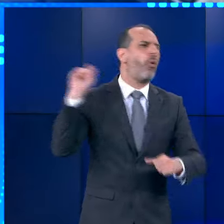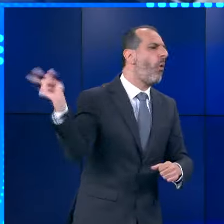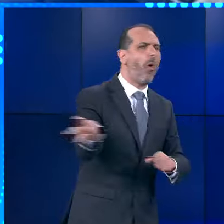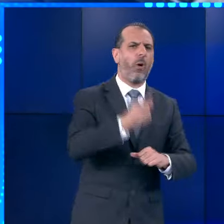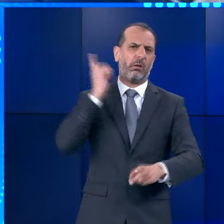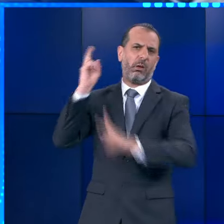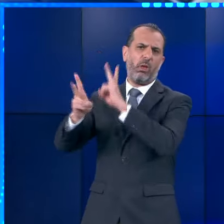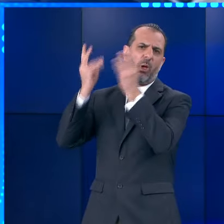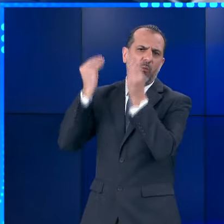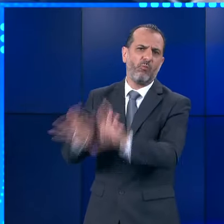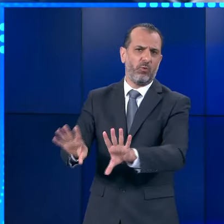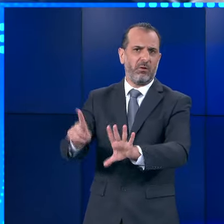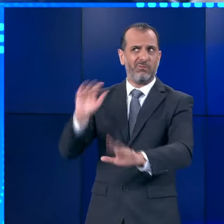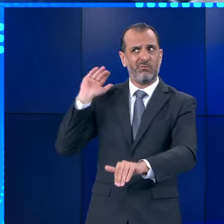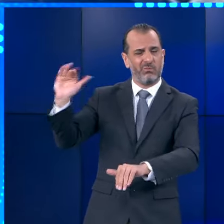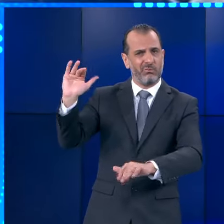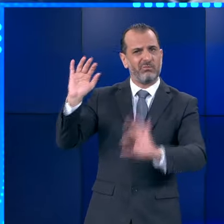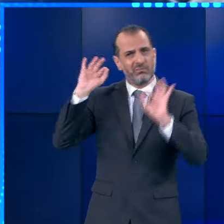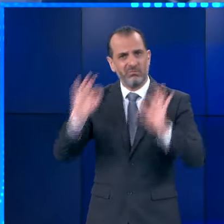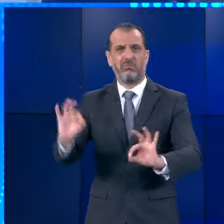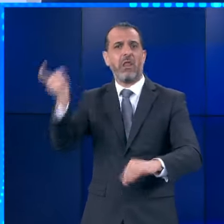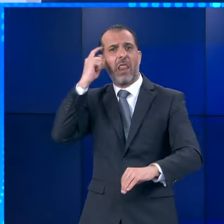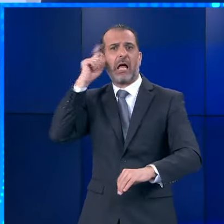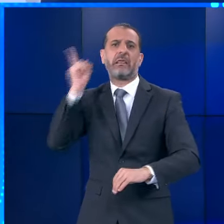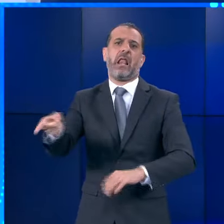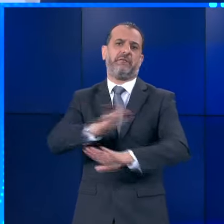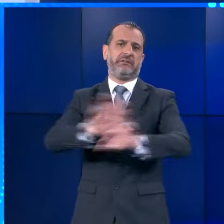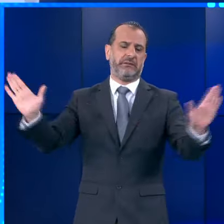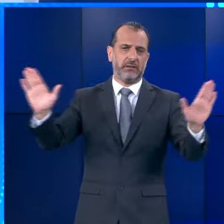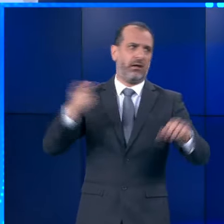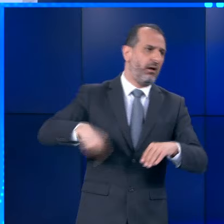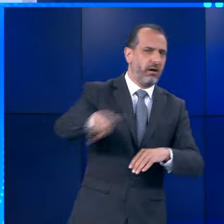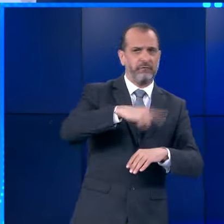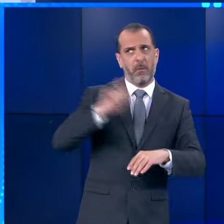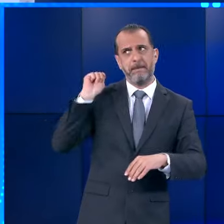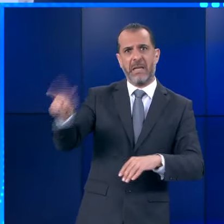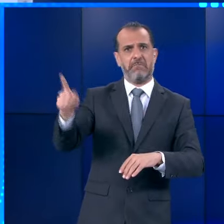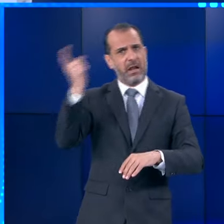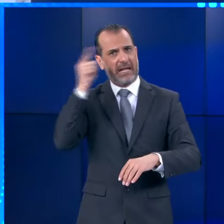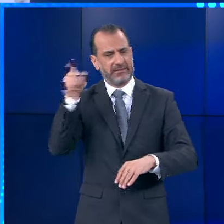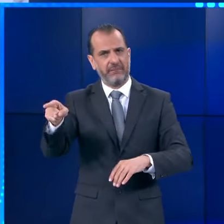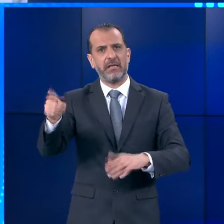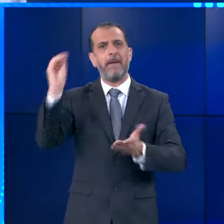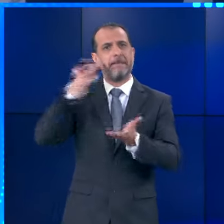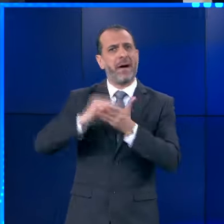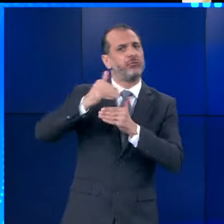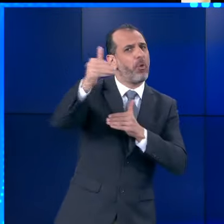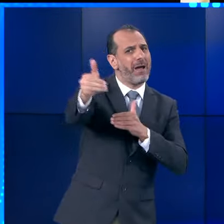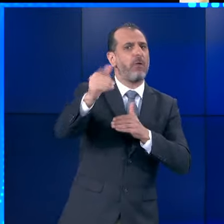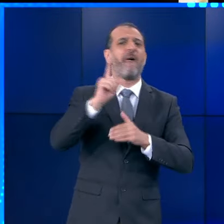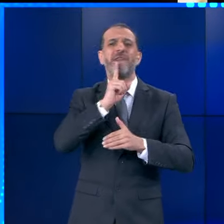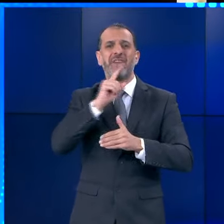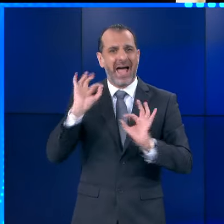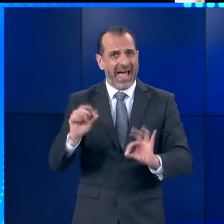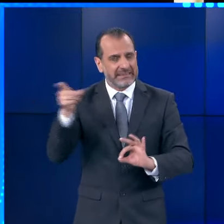κόσμου, ευελπιστούμε ότι έστειλε ένα αρκούντος ηχηρό μήνυμα στους ηθήνοντες και αποτελεί πηγή ελπίδας για αποφυγή παράνομων ενεργειών